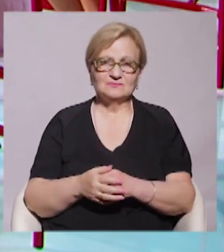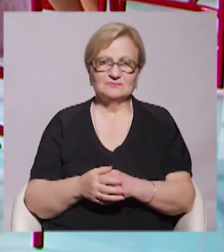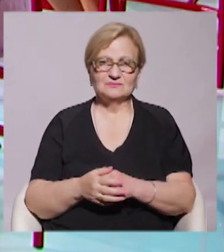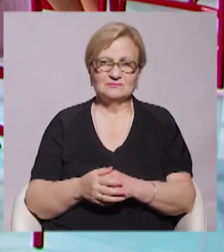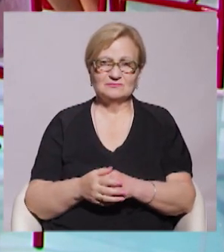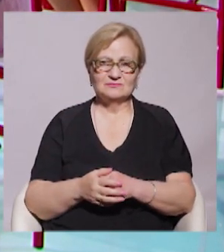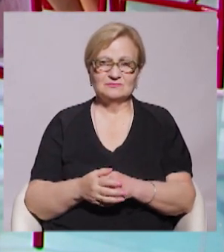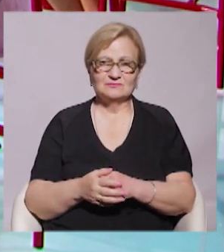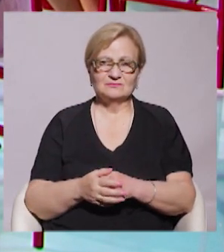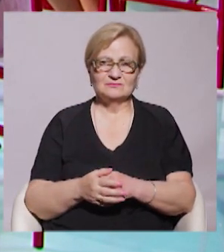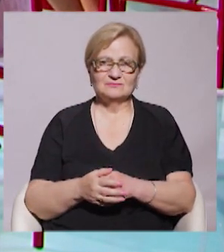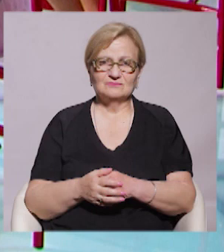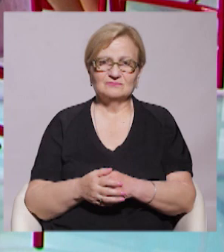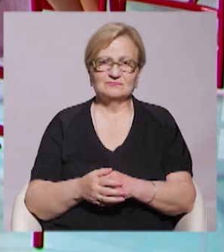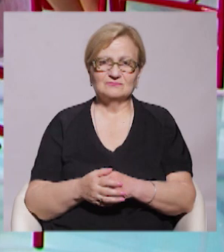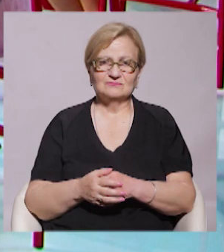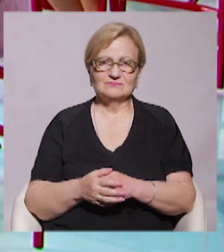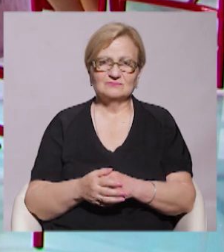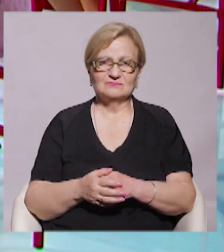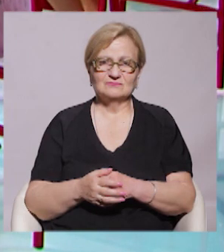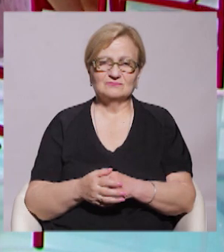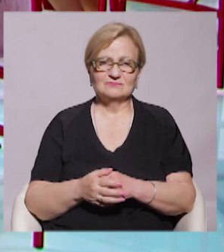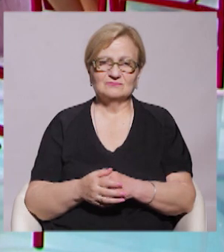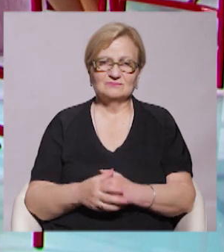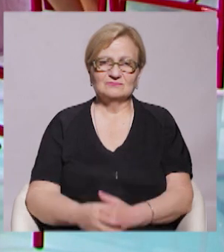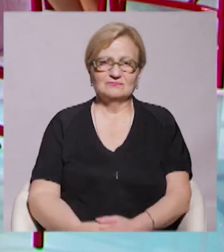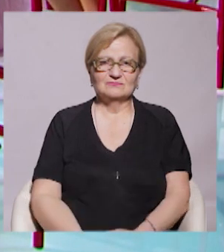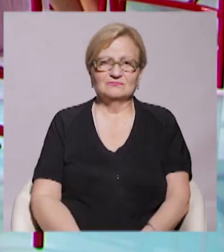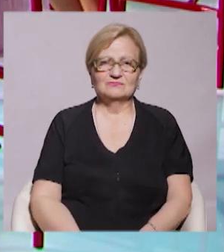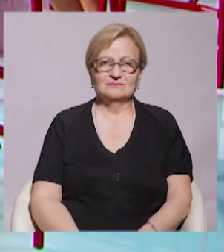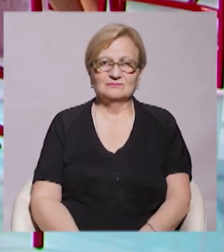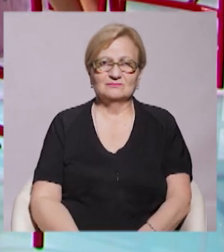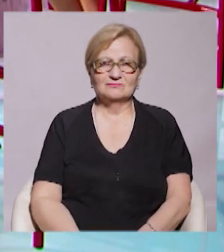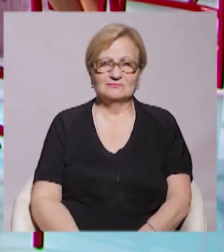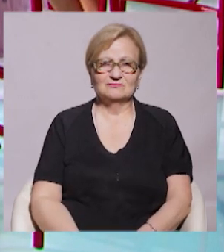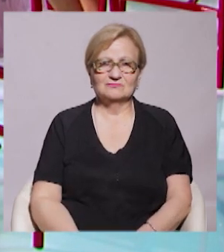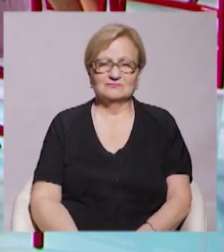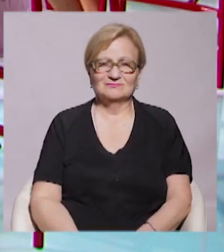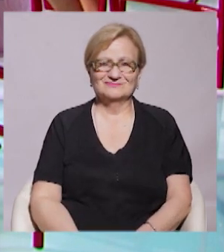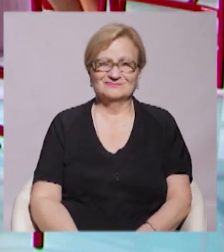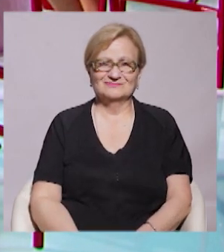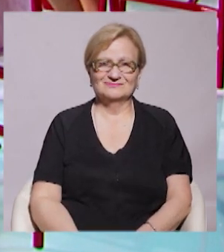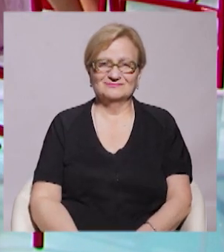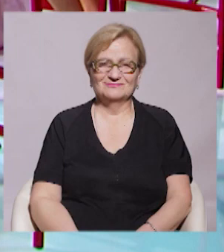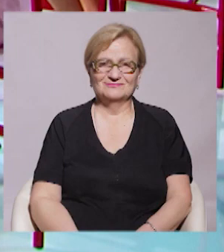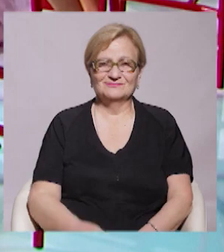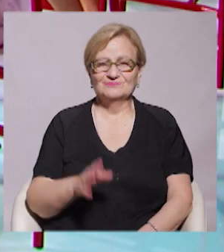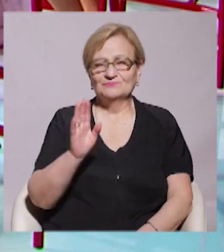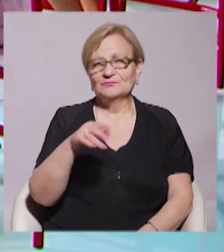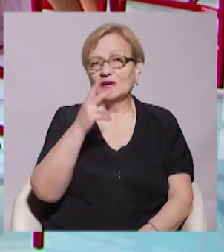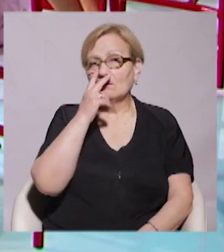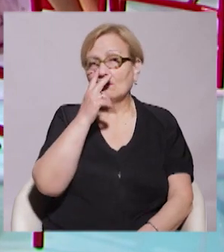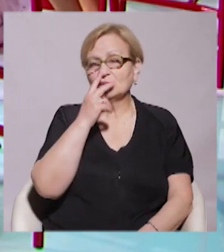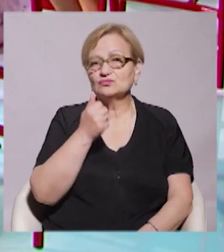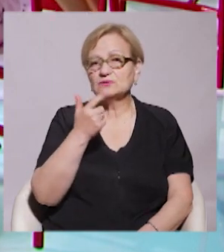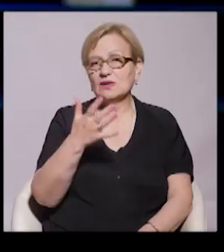და მე მეც უნდა მომეხმაროთ. აჰა. ცხრიანი? თუ ექვსი? ა. რამდენი ყვავილი აბა ერთ